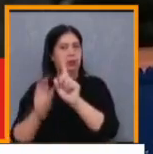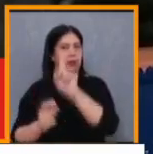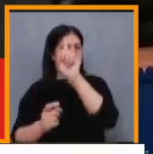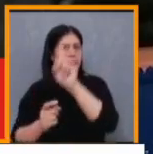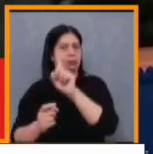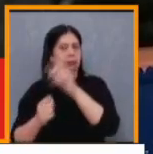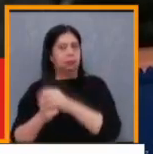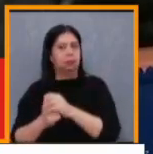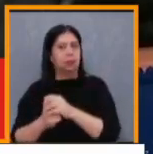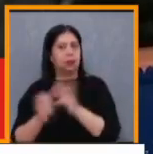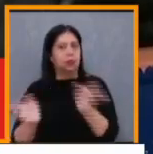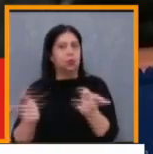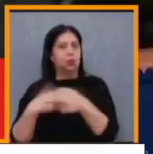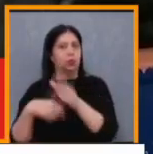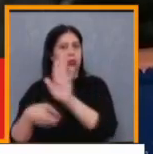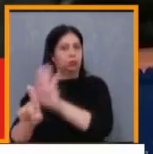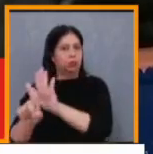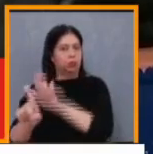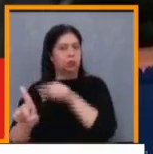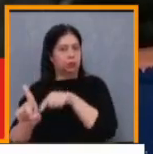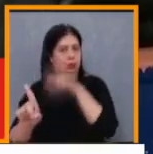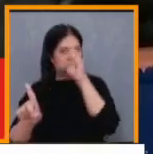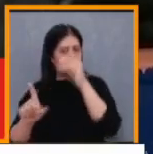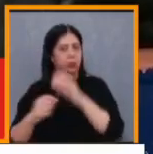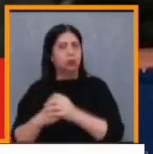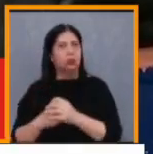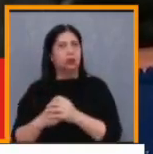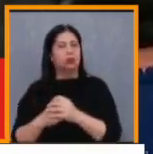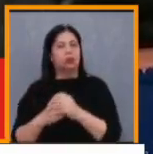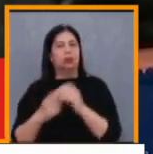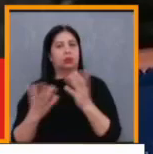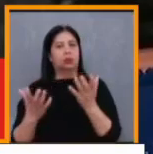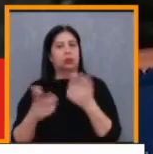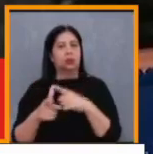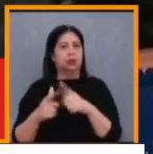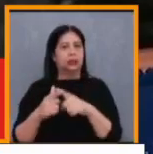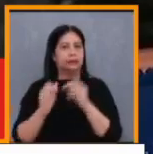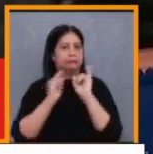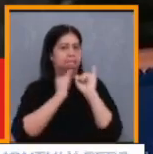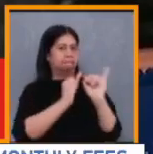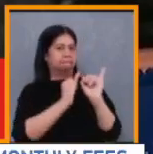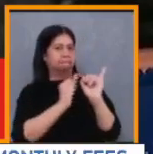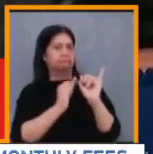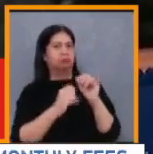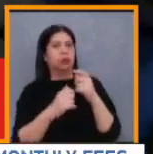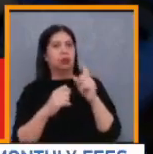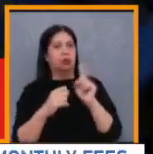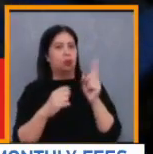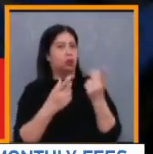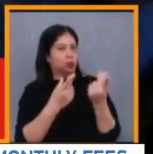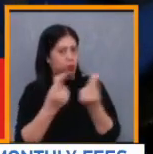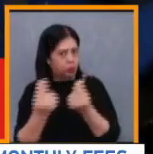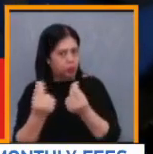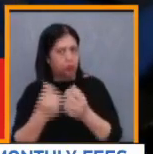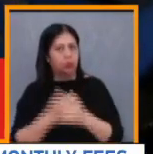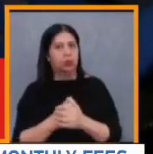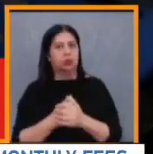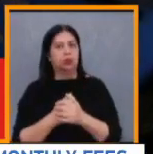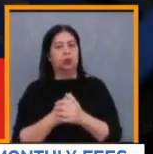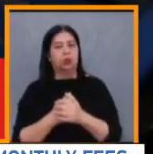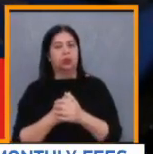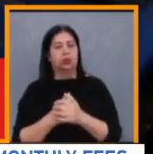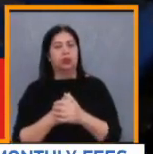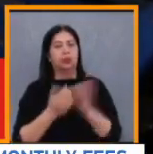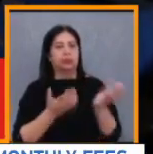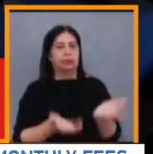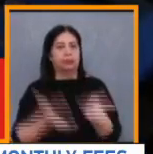niya, para i-instruction niya daw po sa akin kung ano pong gagawin. Dinala raw siya ng suspect